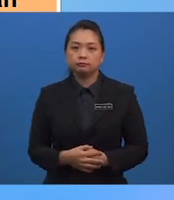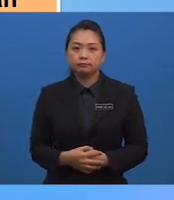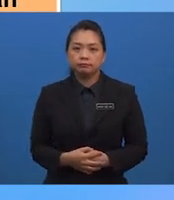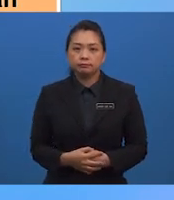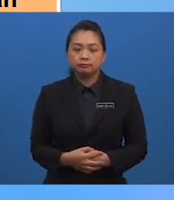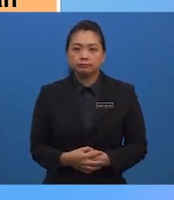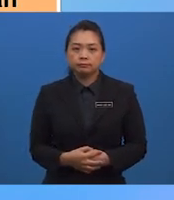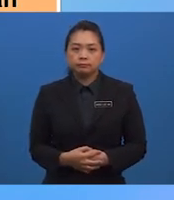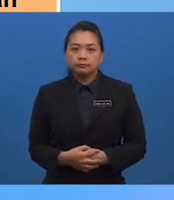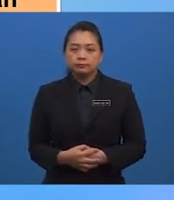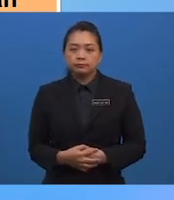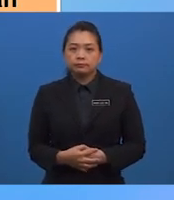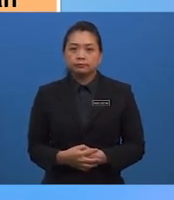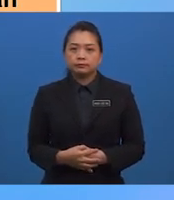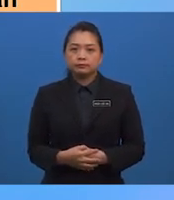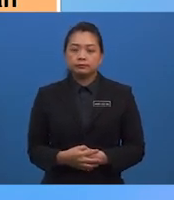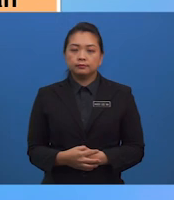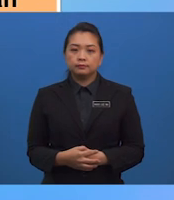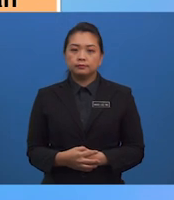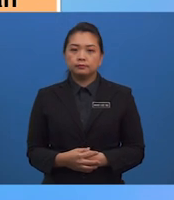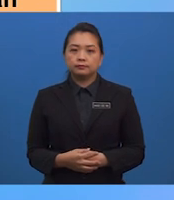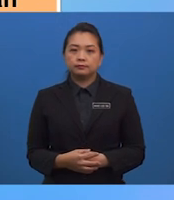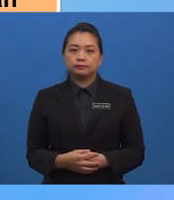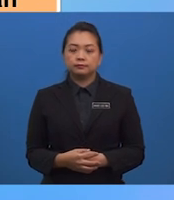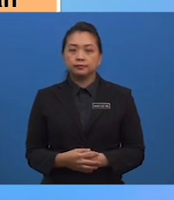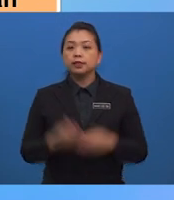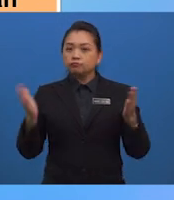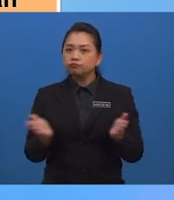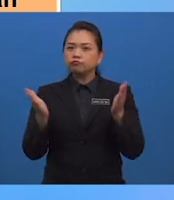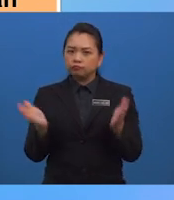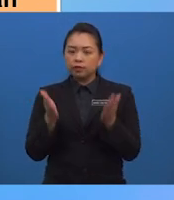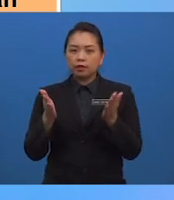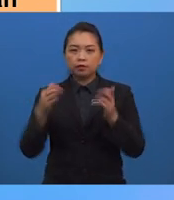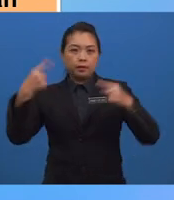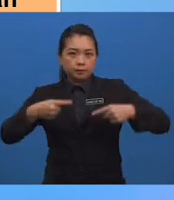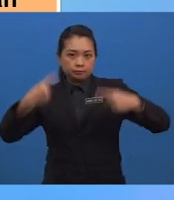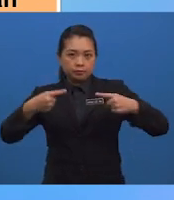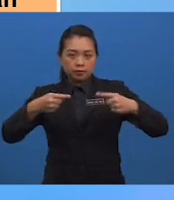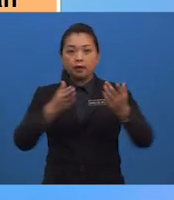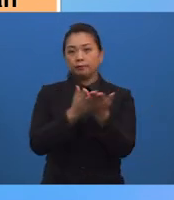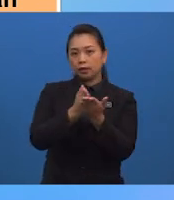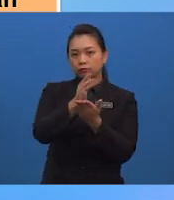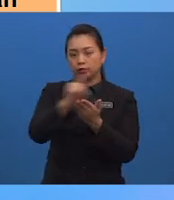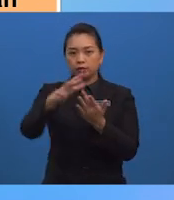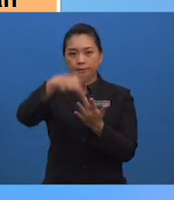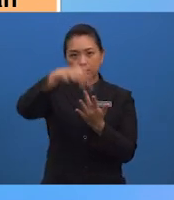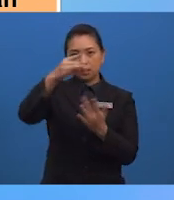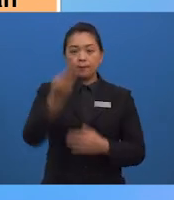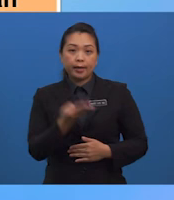Kesan positif yang keempat ialah menggalakkan persaingan melalui pilihan